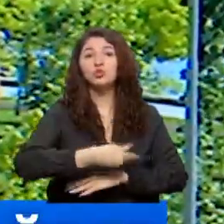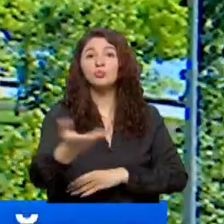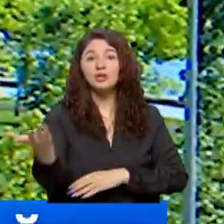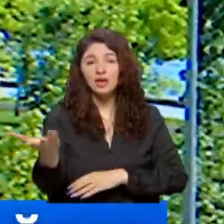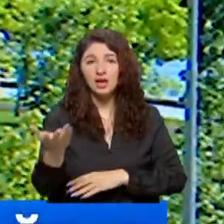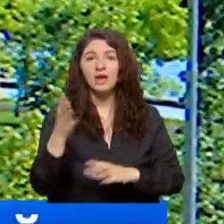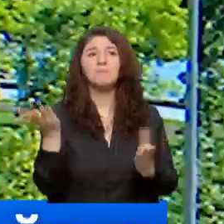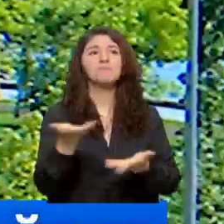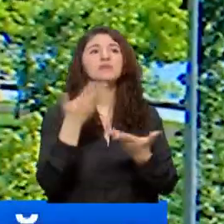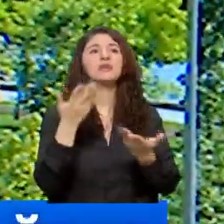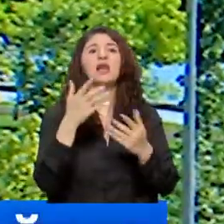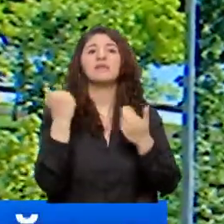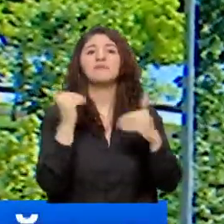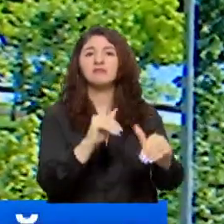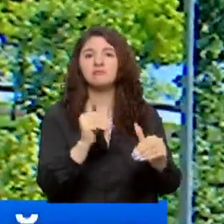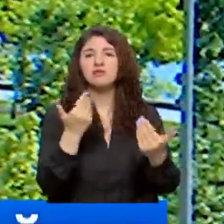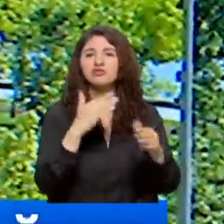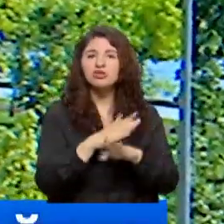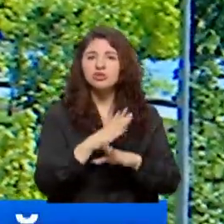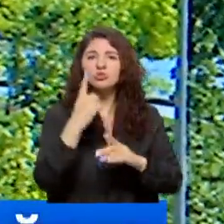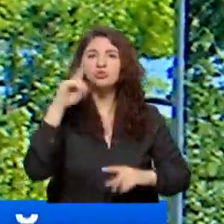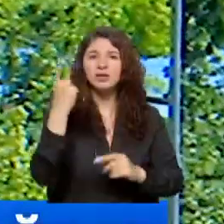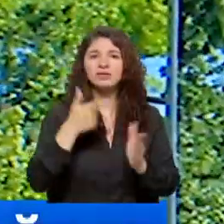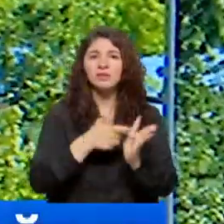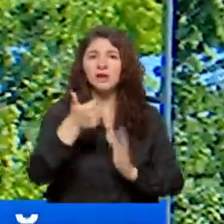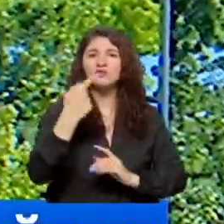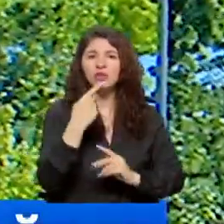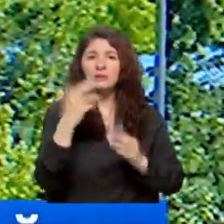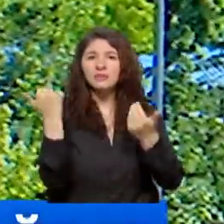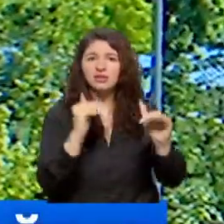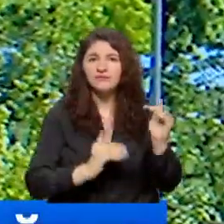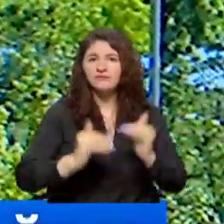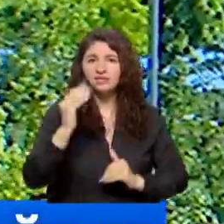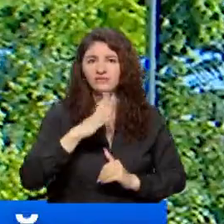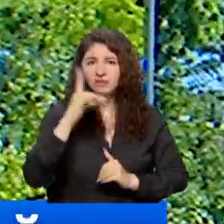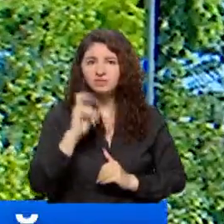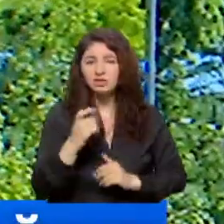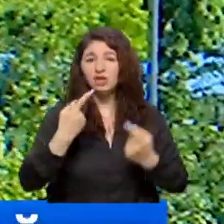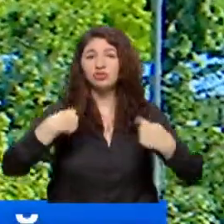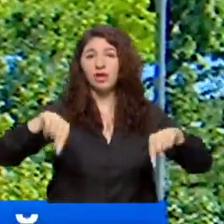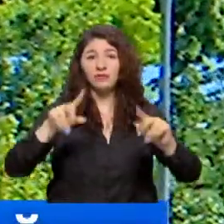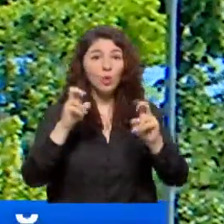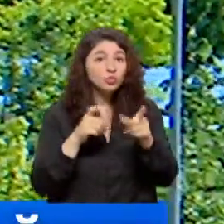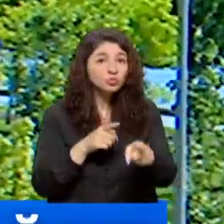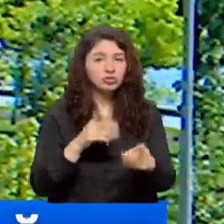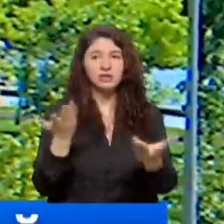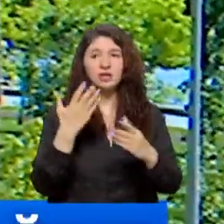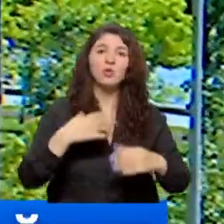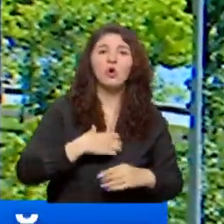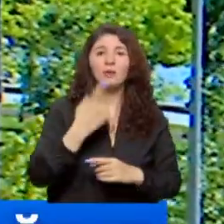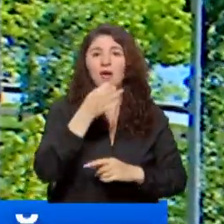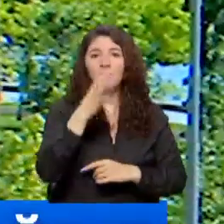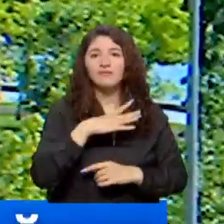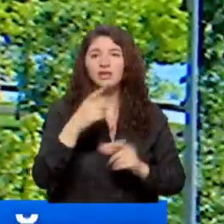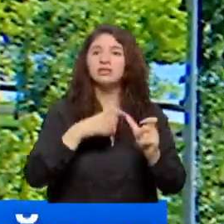gübre mesela destekler gerçekten hükümetin Tarım Bakanlığı söylediği gibi de sigara atıyormu çevre meseleleri vs